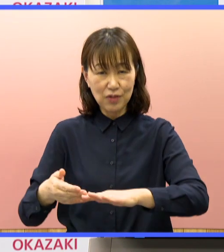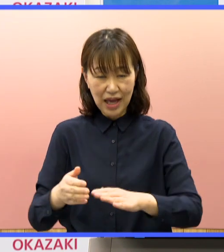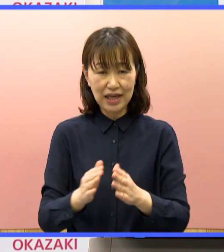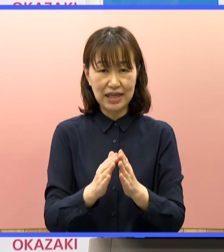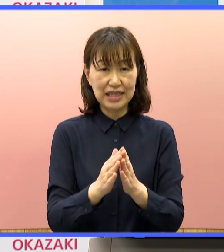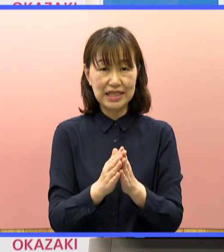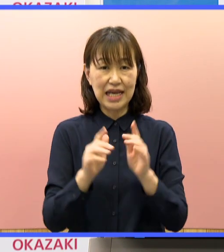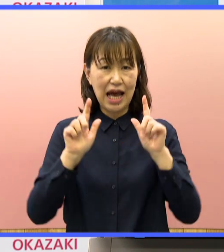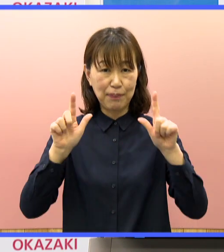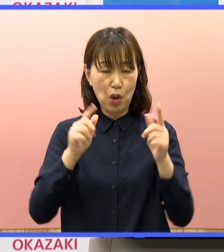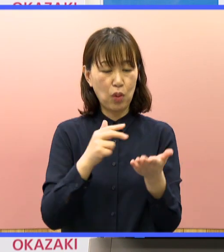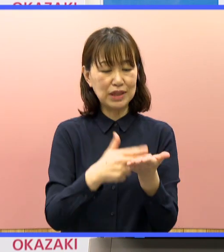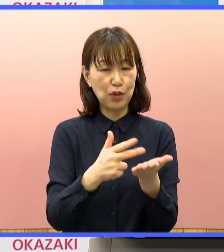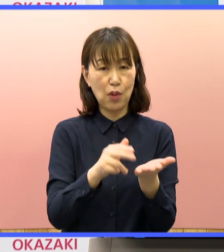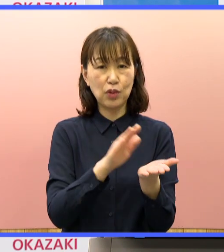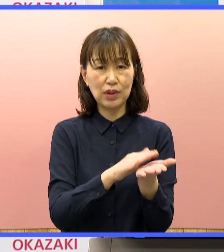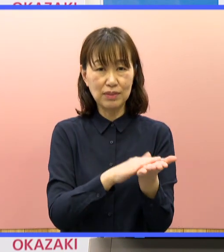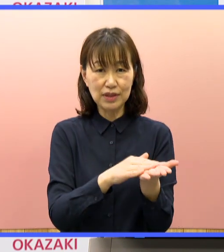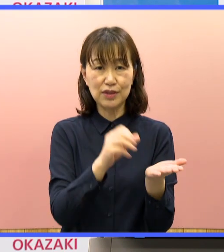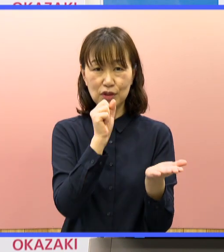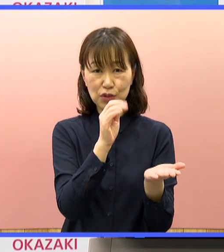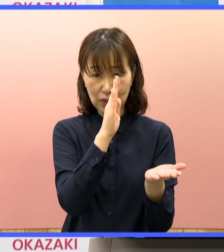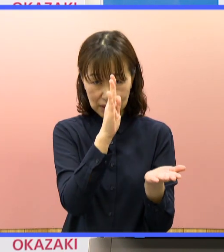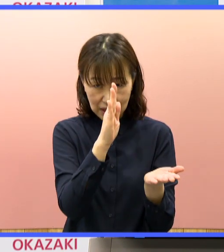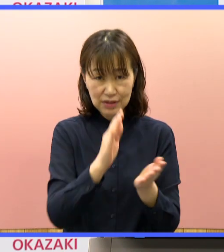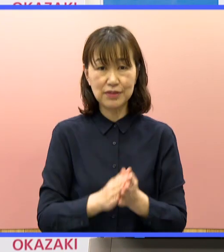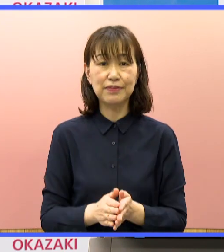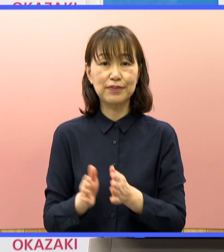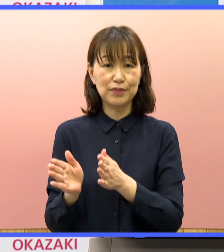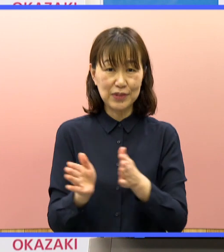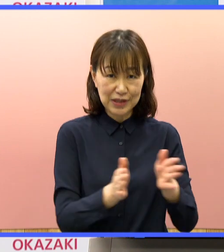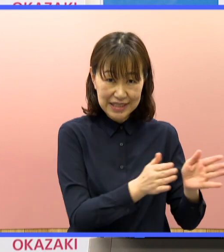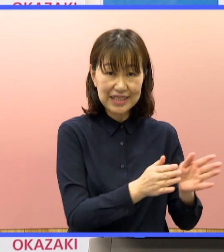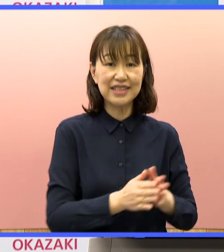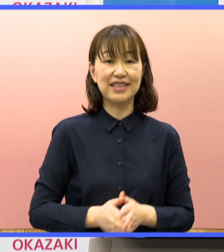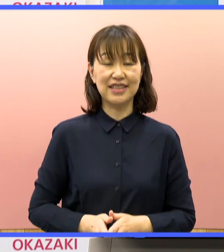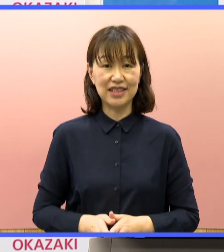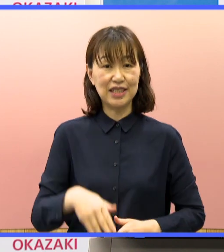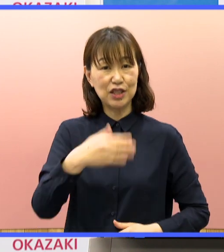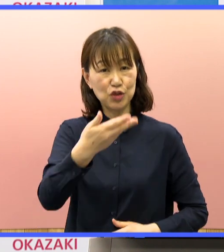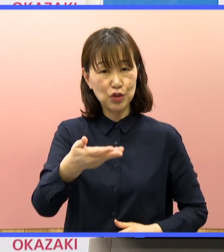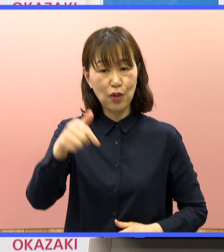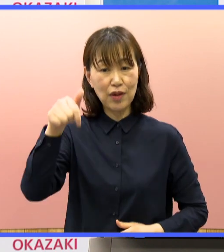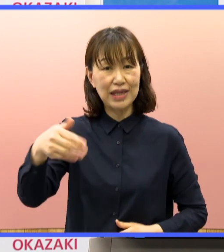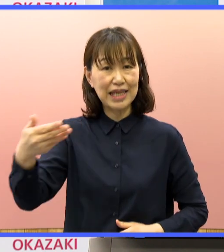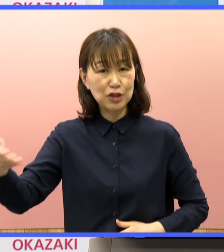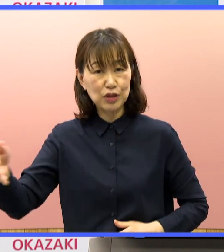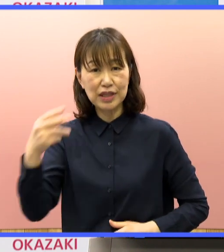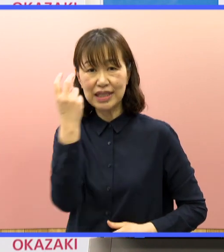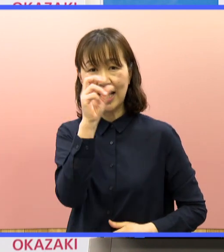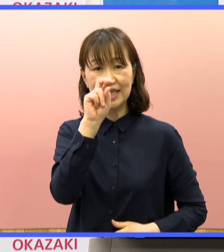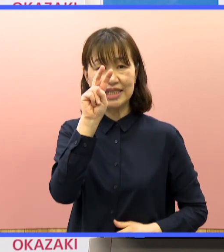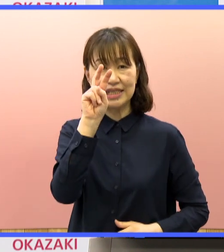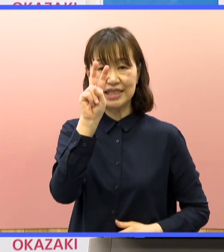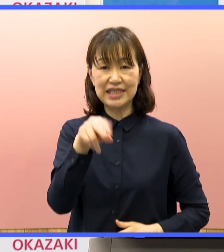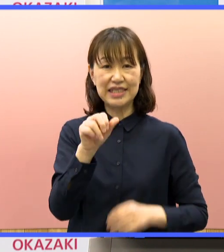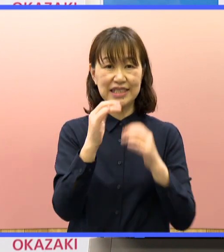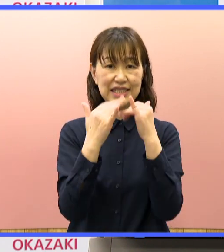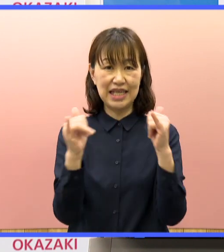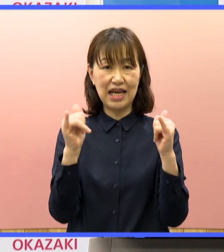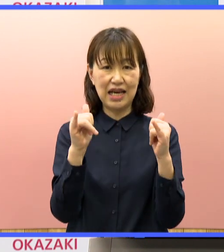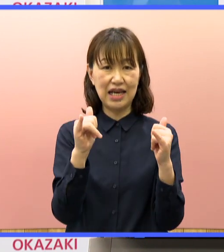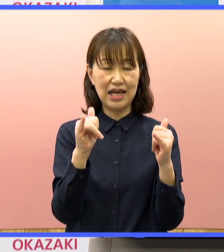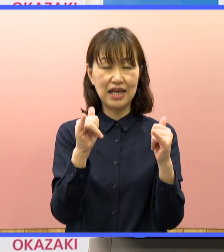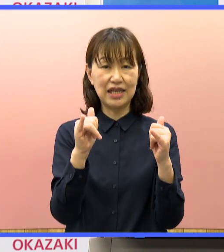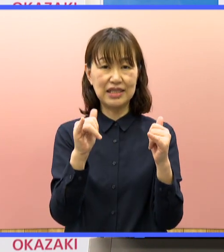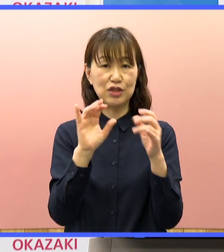くお願いいたします。引き続き水道事業および下水道事業管理者の任命についてご説明いたします。伊藤茂管理者